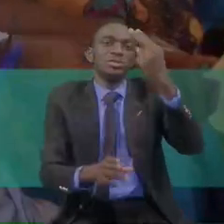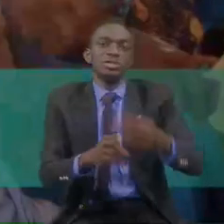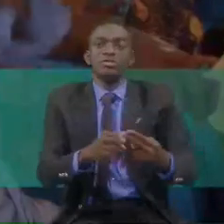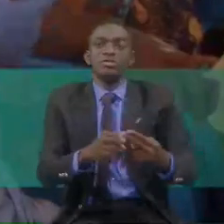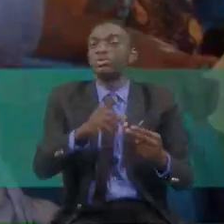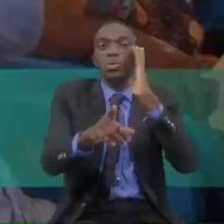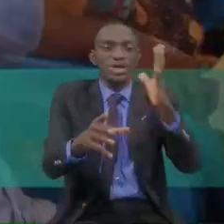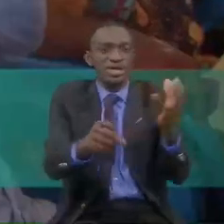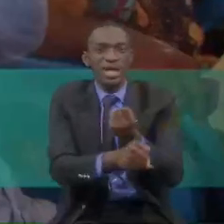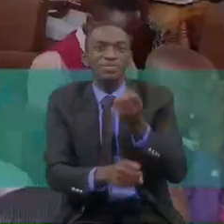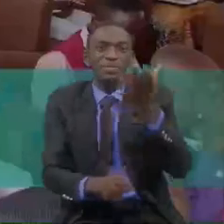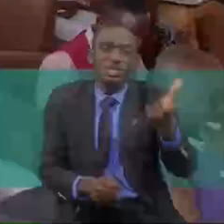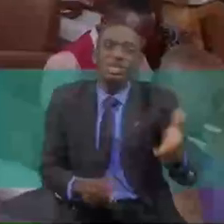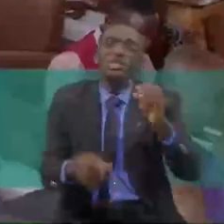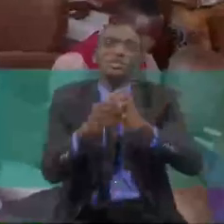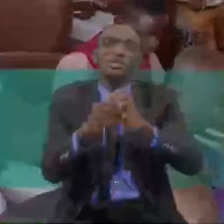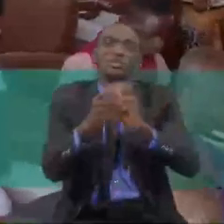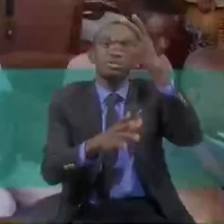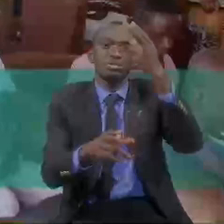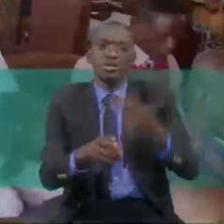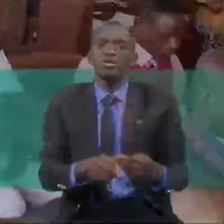Vous y arriverez au nom de Jésus-Christ.